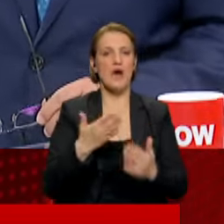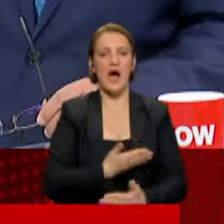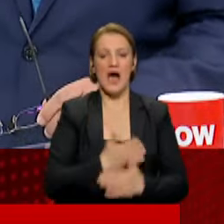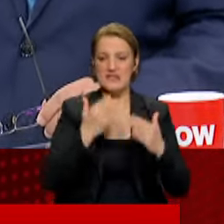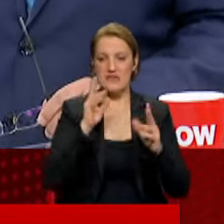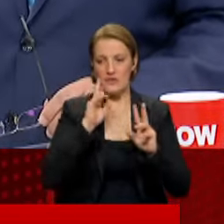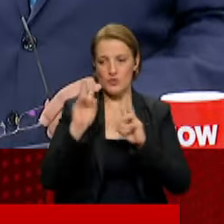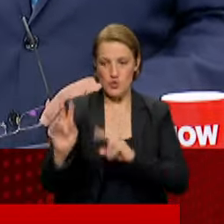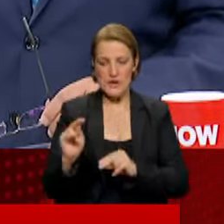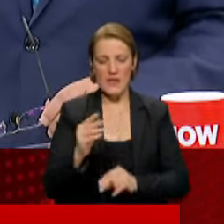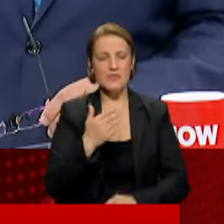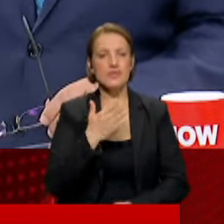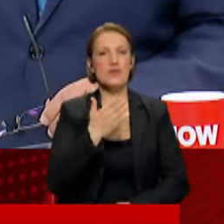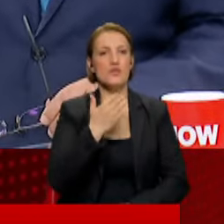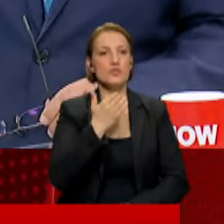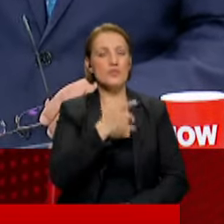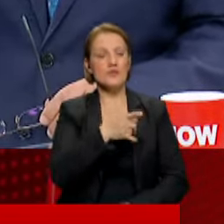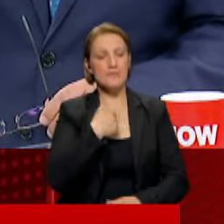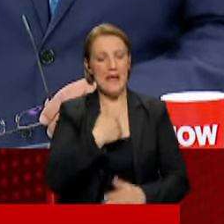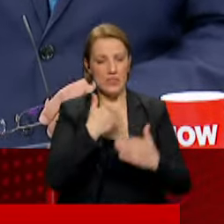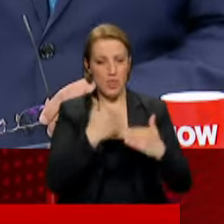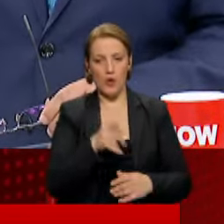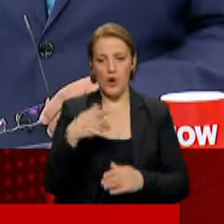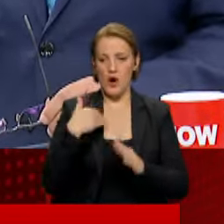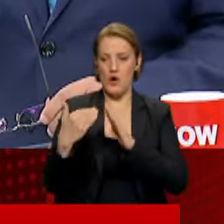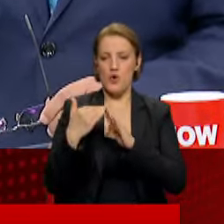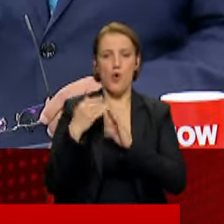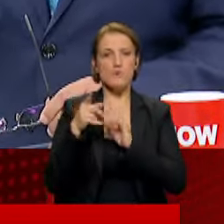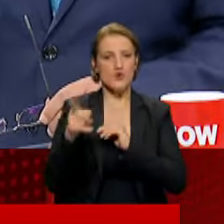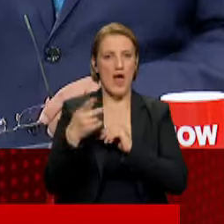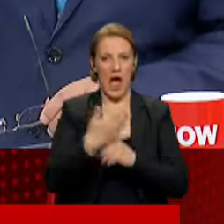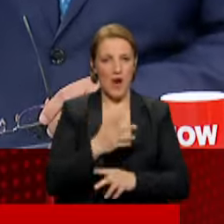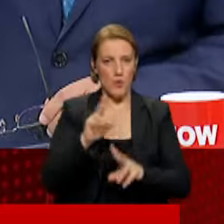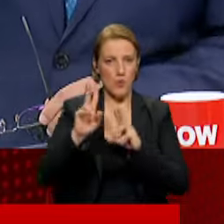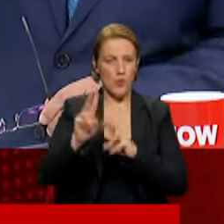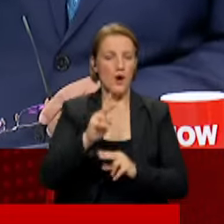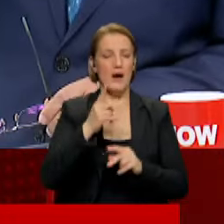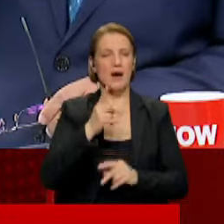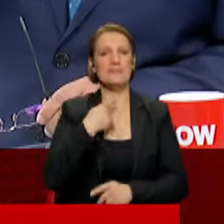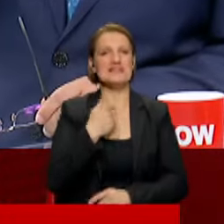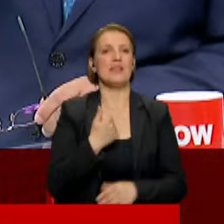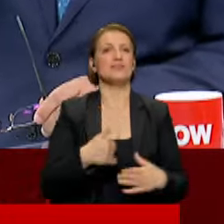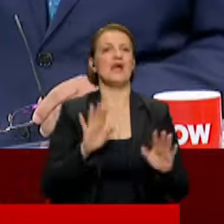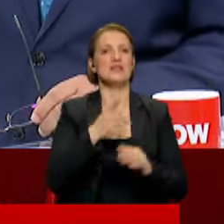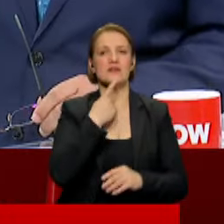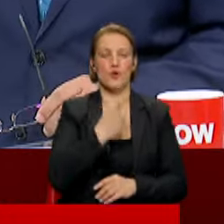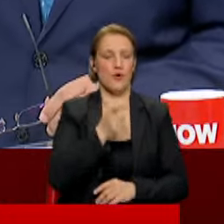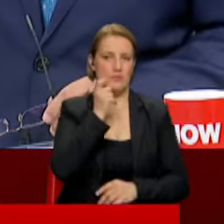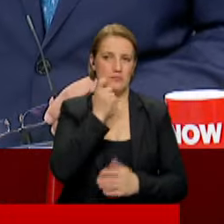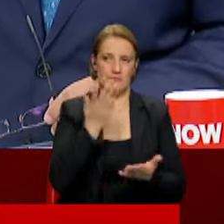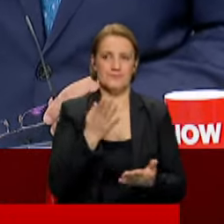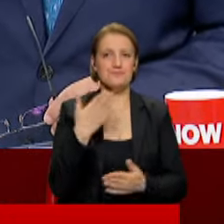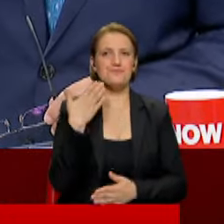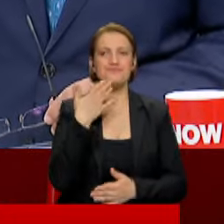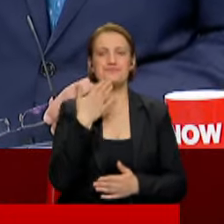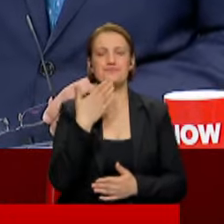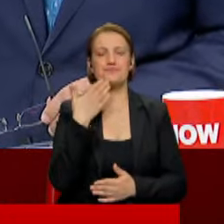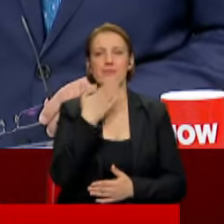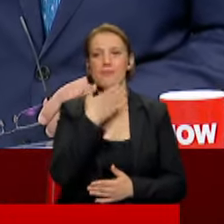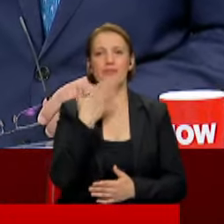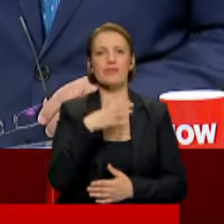Tok bizden değildir diye bizim ahlakımız bizim dini ritüeller imiz var yapmamız gereken şey şudur dezavantajlı